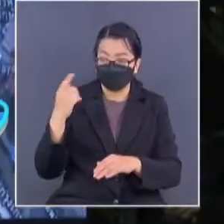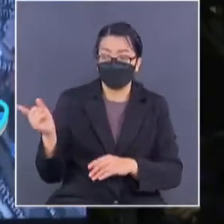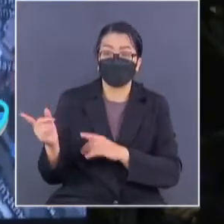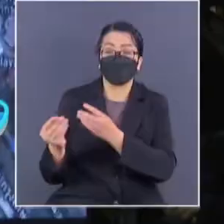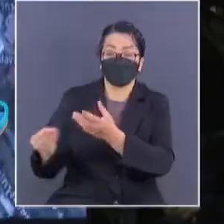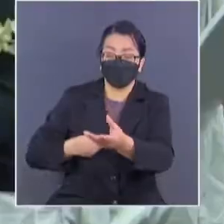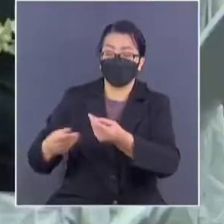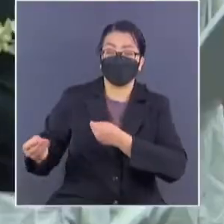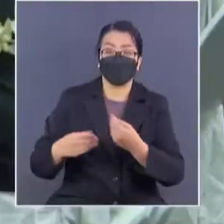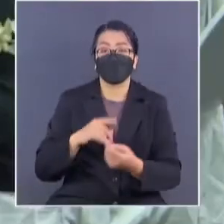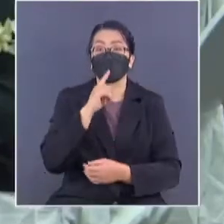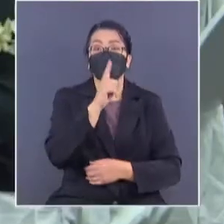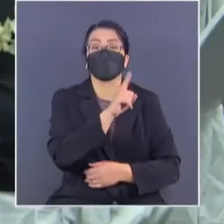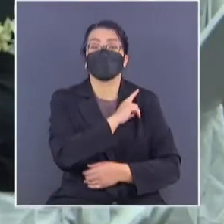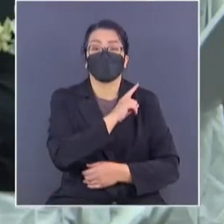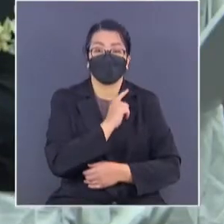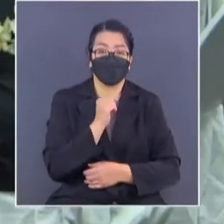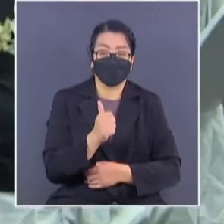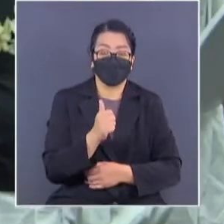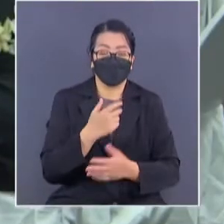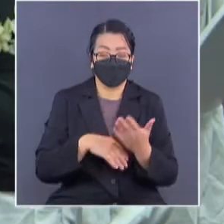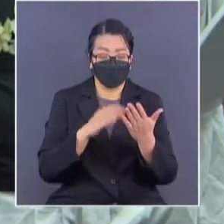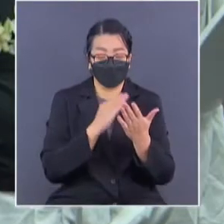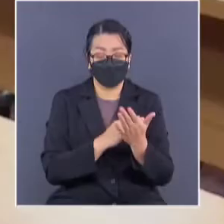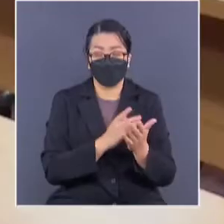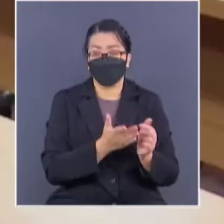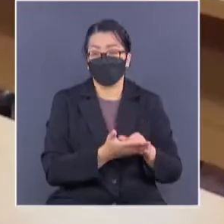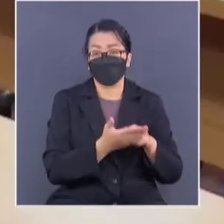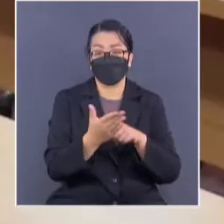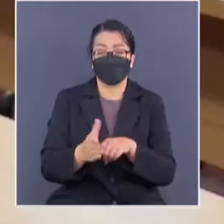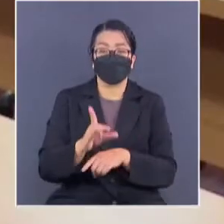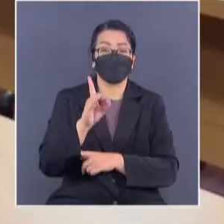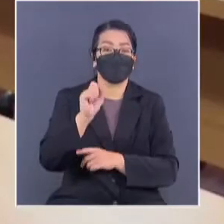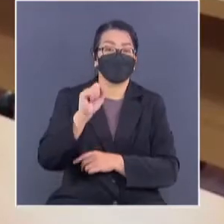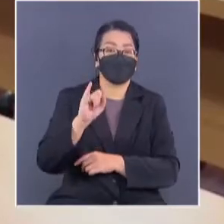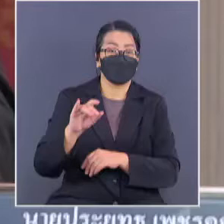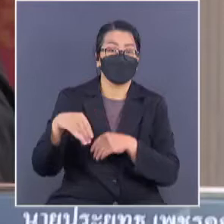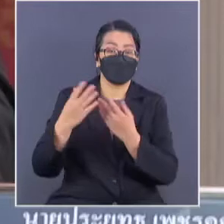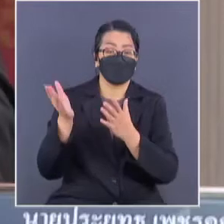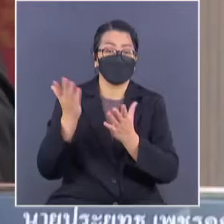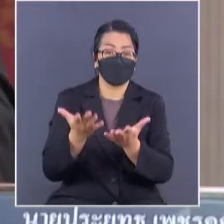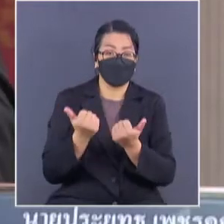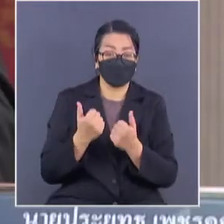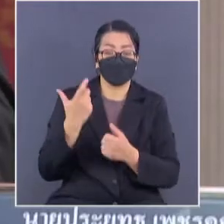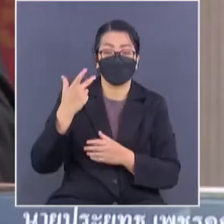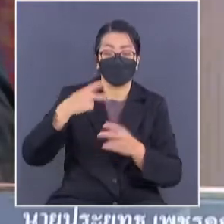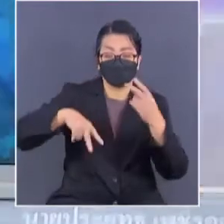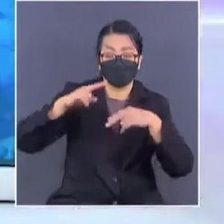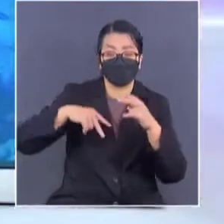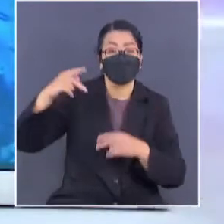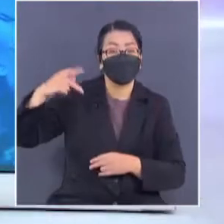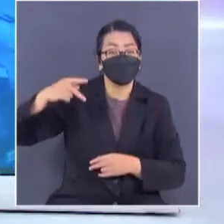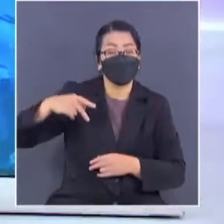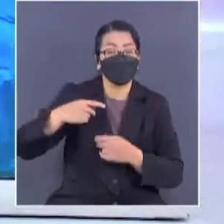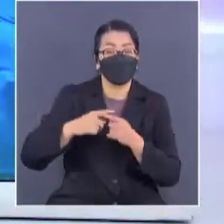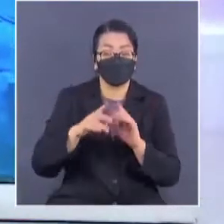ามารถที่จะยื่นฟ้องเองได้ส่วนอีกขั้นตอนก็คือยื่นให้ DSI รับเป็นคดีพิเศษค่ะ ก็พร้อมรับแหละแต่ว่า